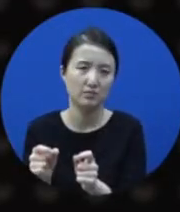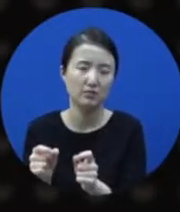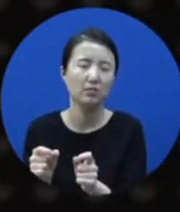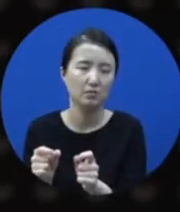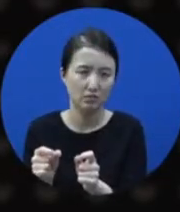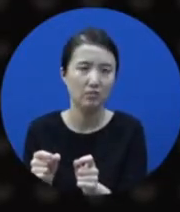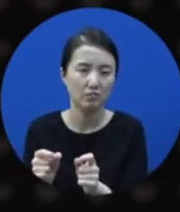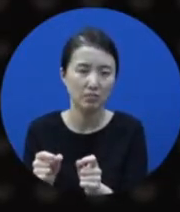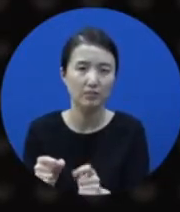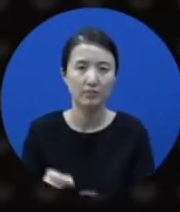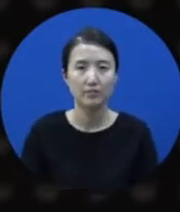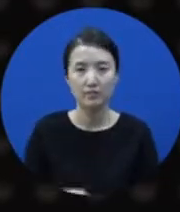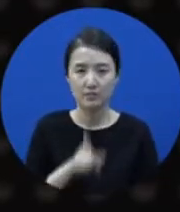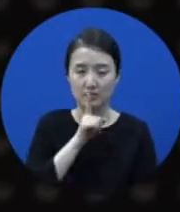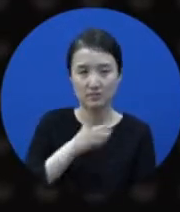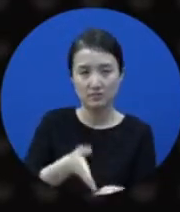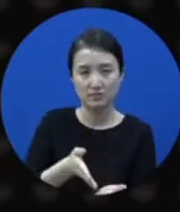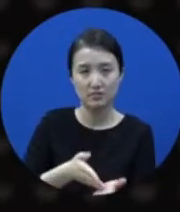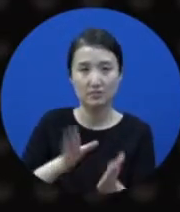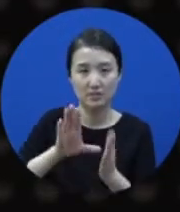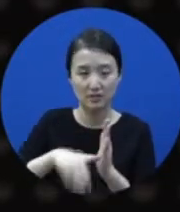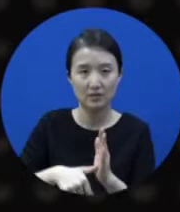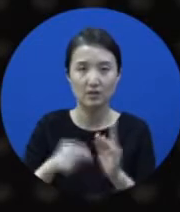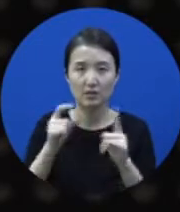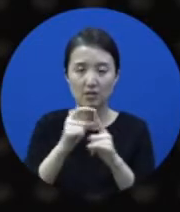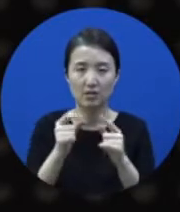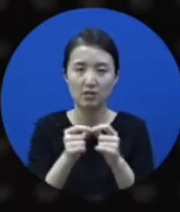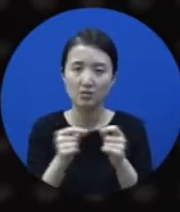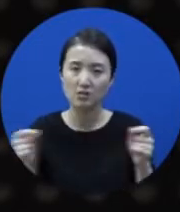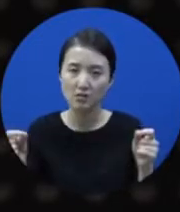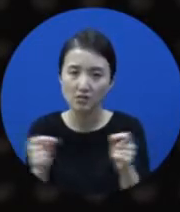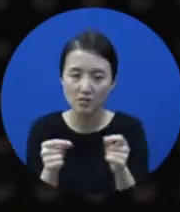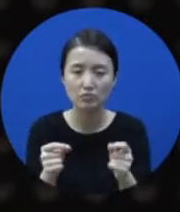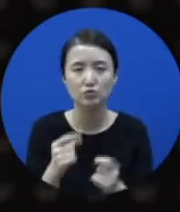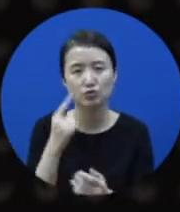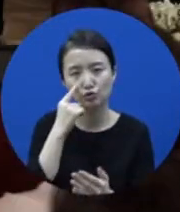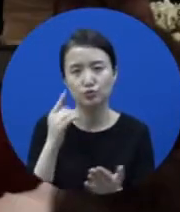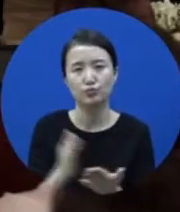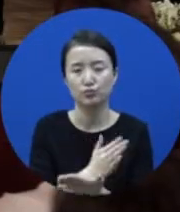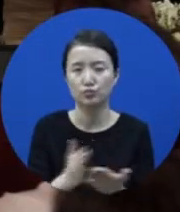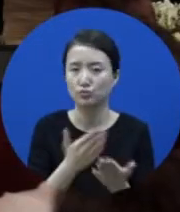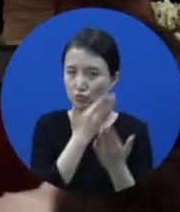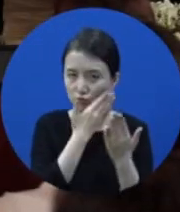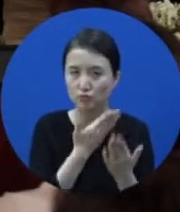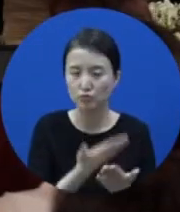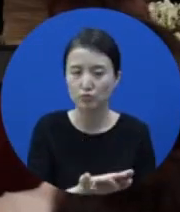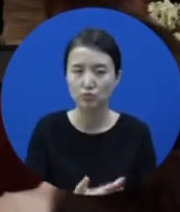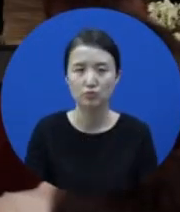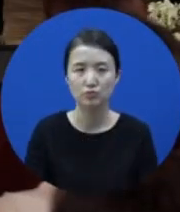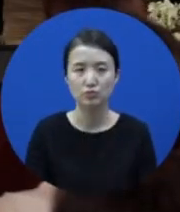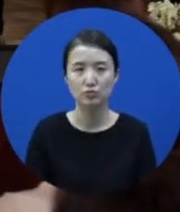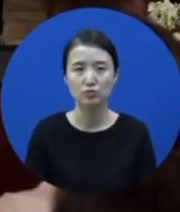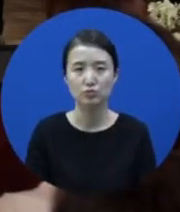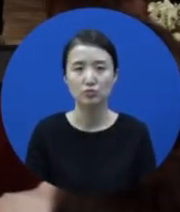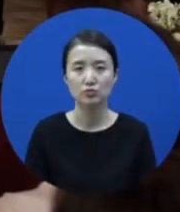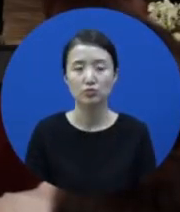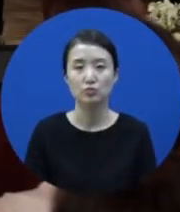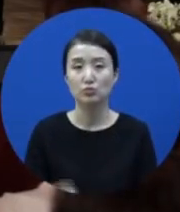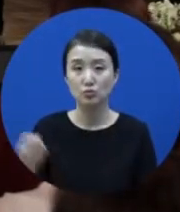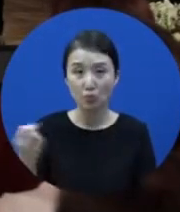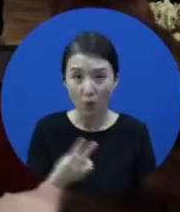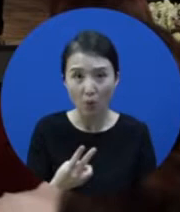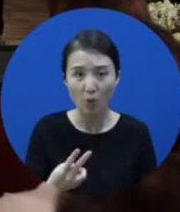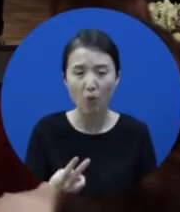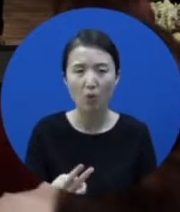여러분들이 말씀을 하실 때 장음인지 단음인지를 조금 구분하셨으면 좋겠고요. 또 제일 중요한 것은 다